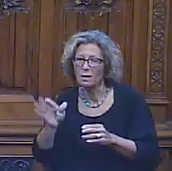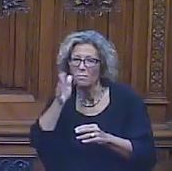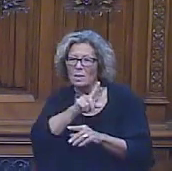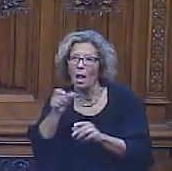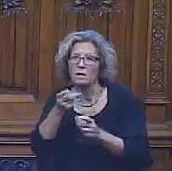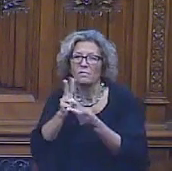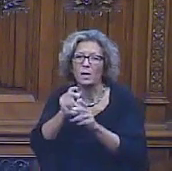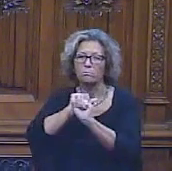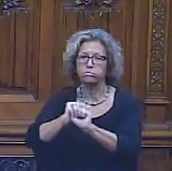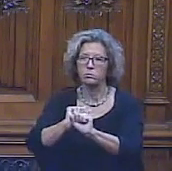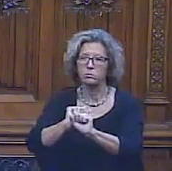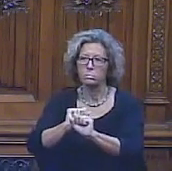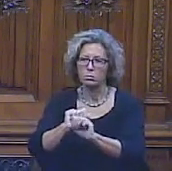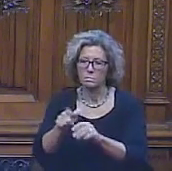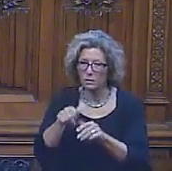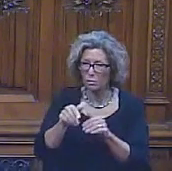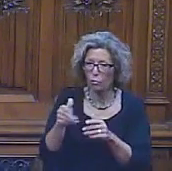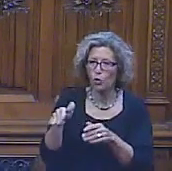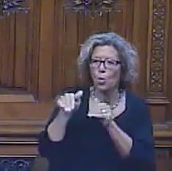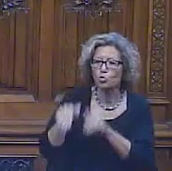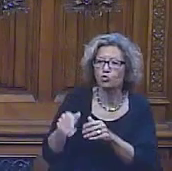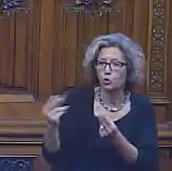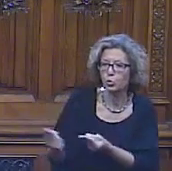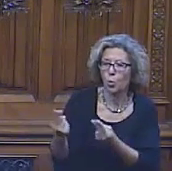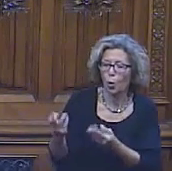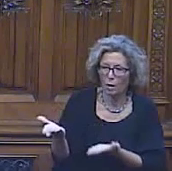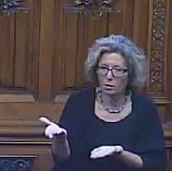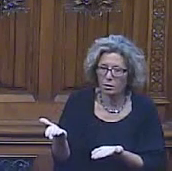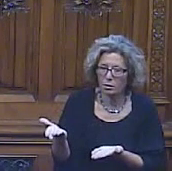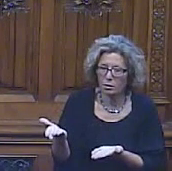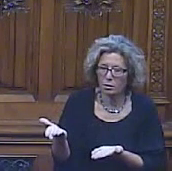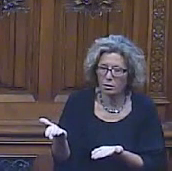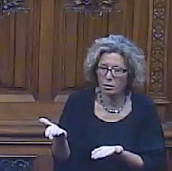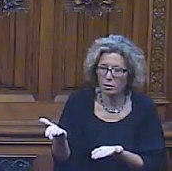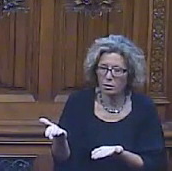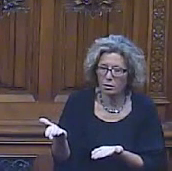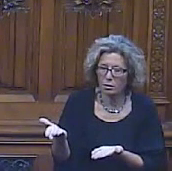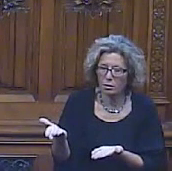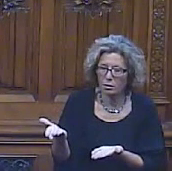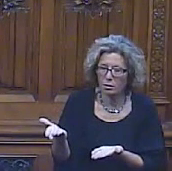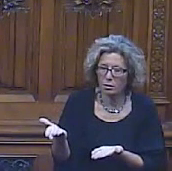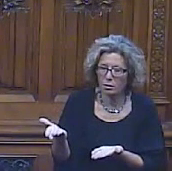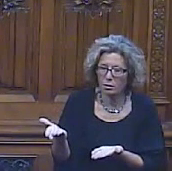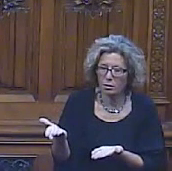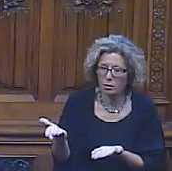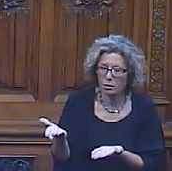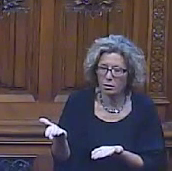alles blockiert, ja, von den Schutzsuchenden, ja, aber genau die Leute,